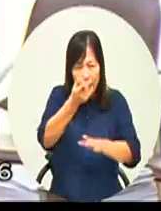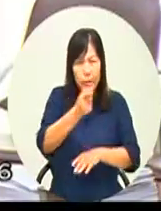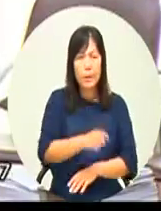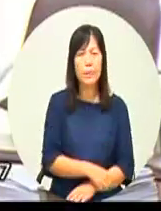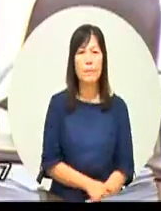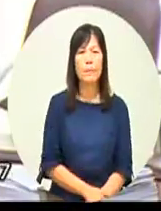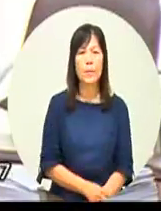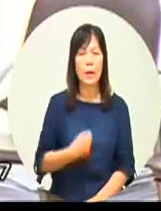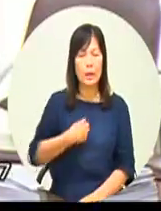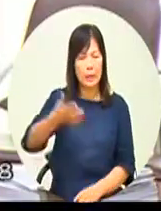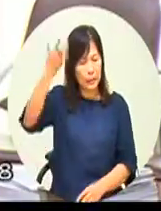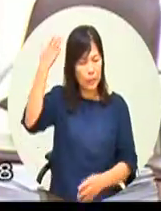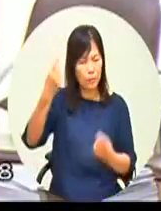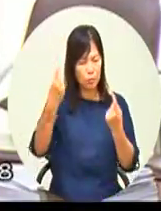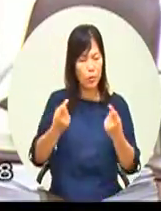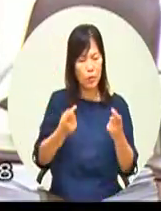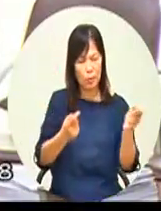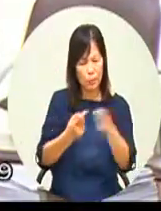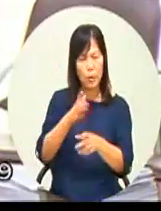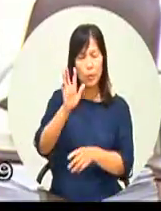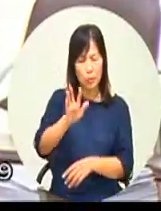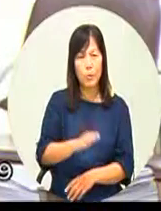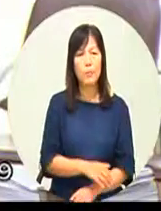过去更好了哈。那好，来，